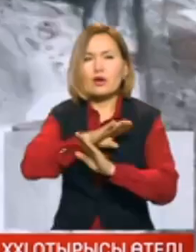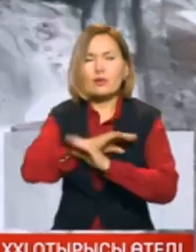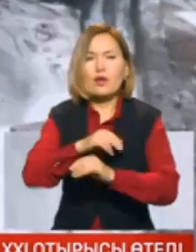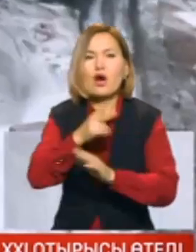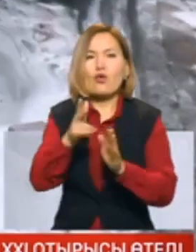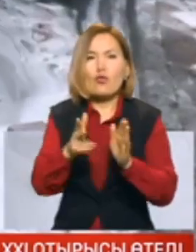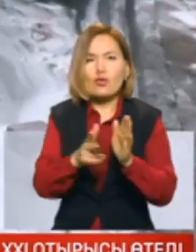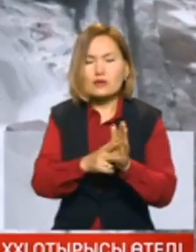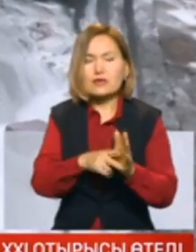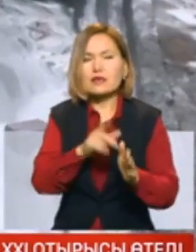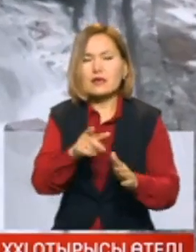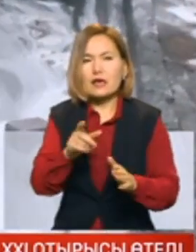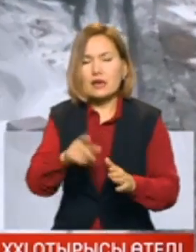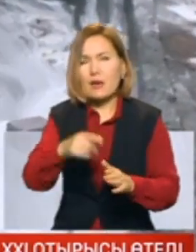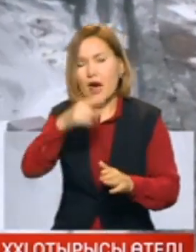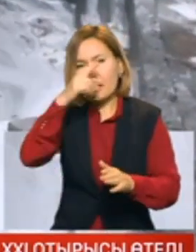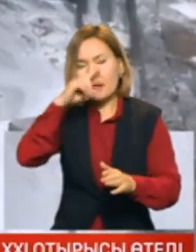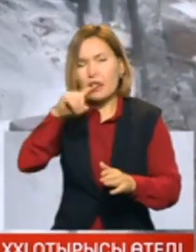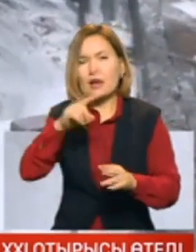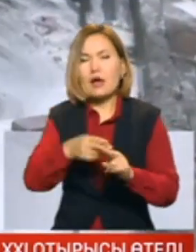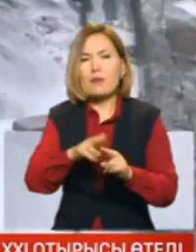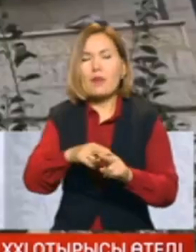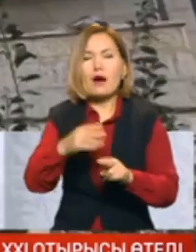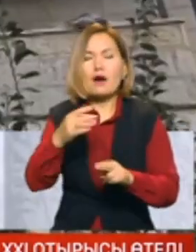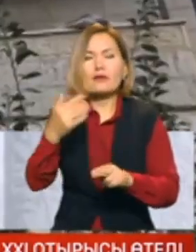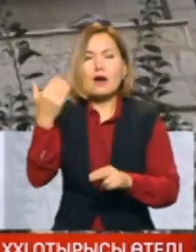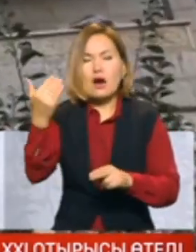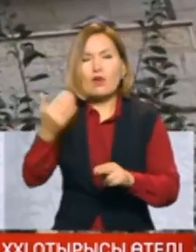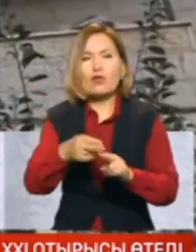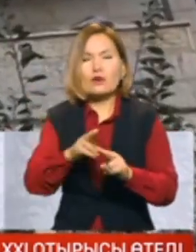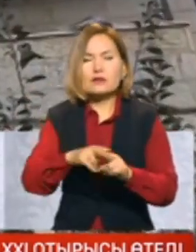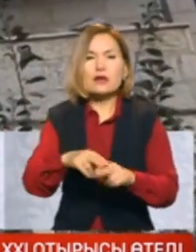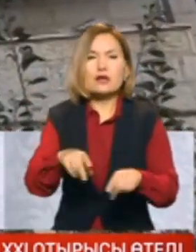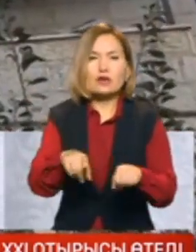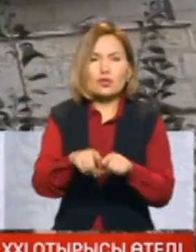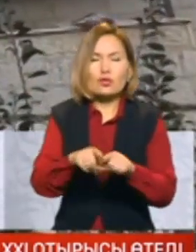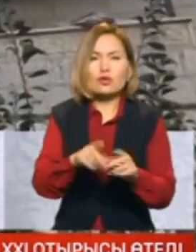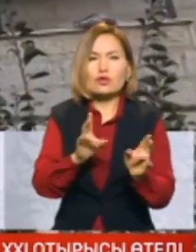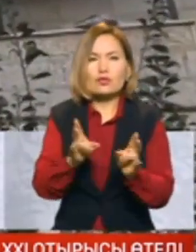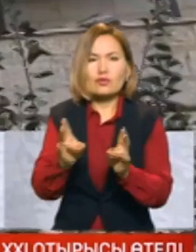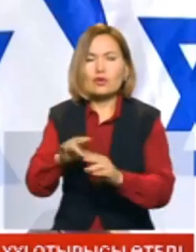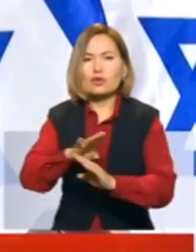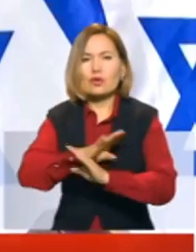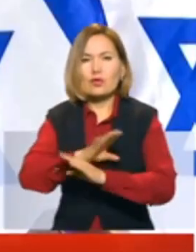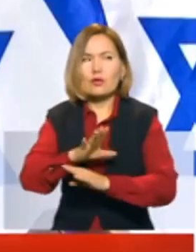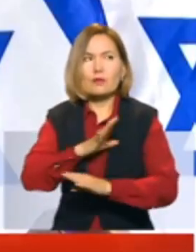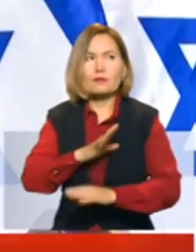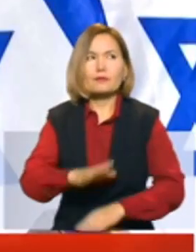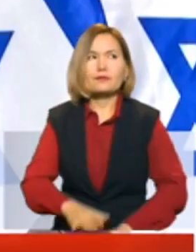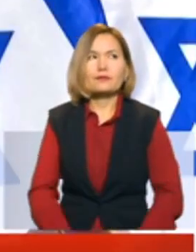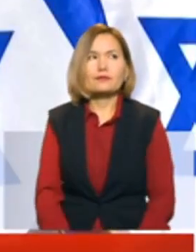азаматының, ақыш 11 америкалықтың мерт болғанын растады. Хамас 150-ден адамды тұтқынға түсірген.